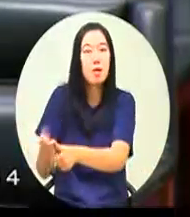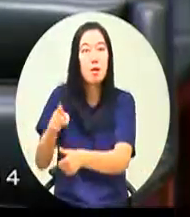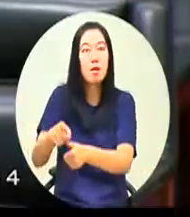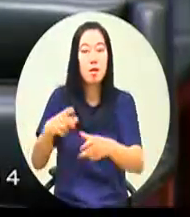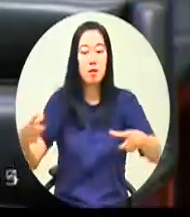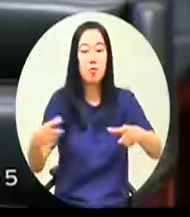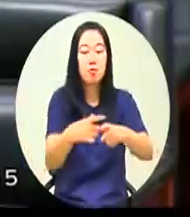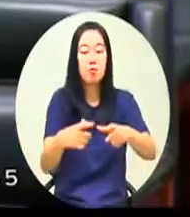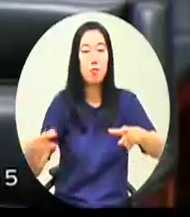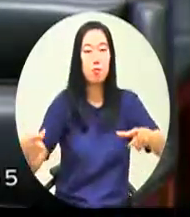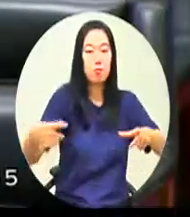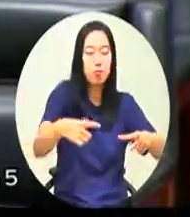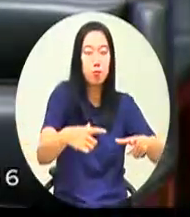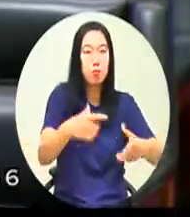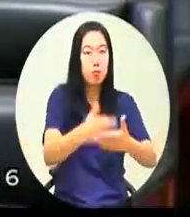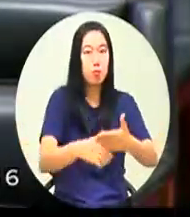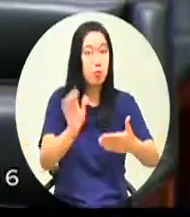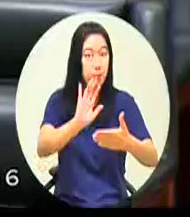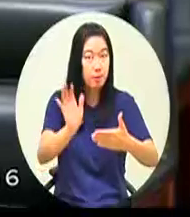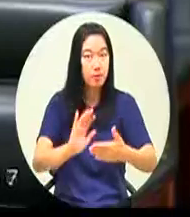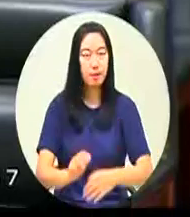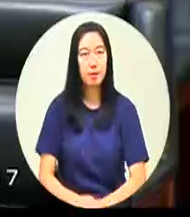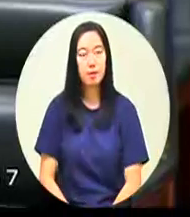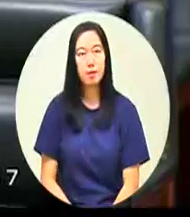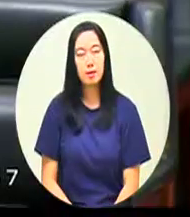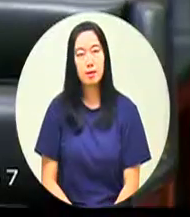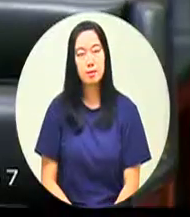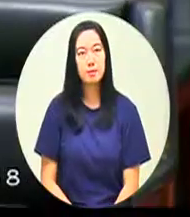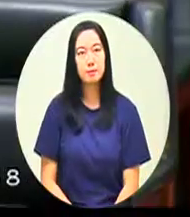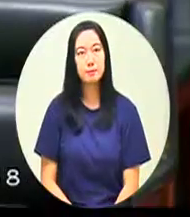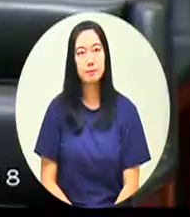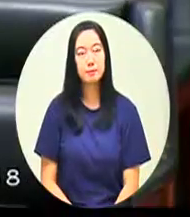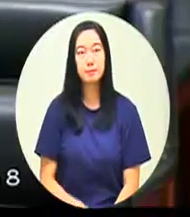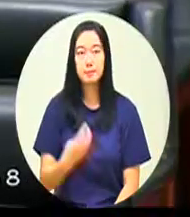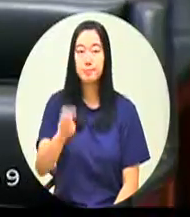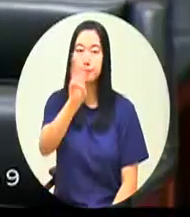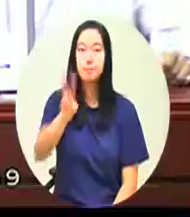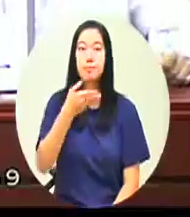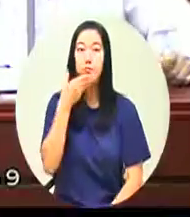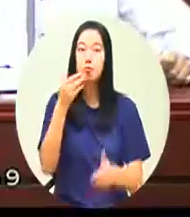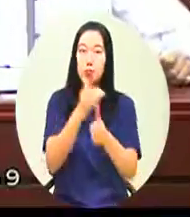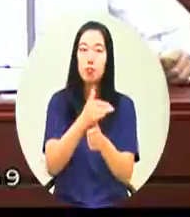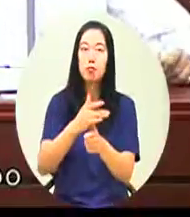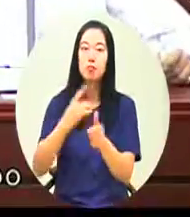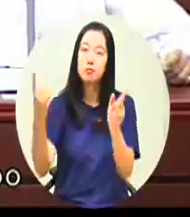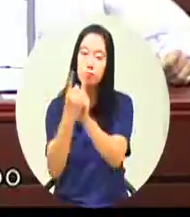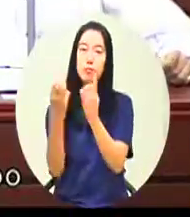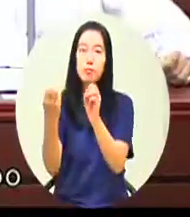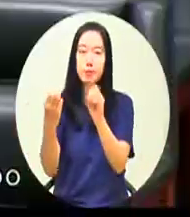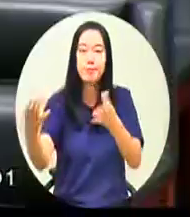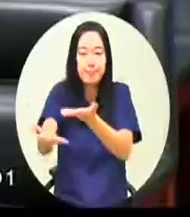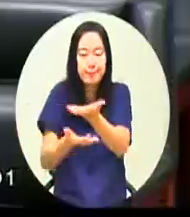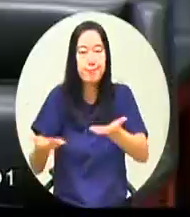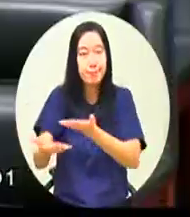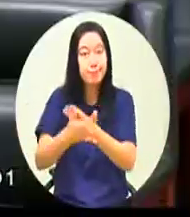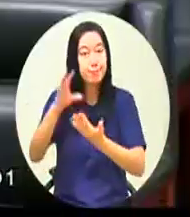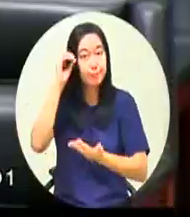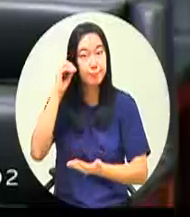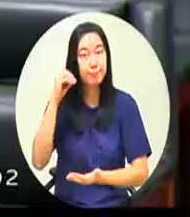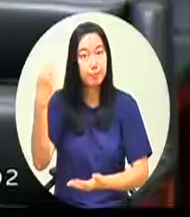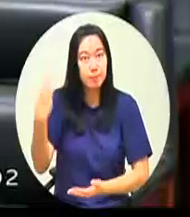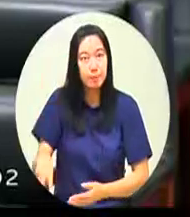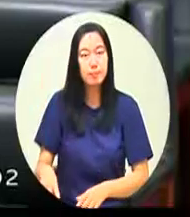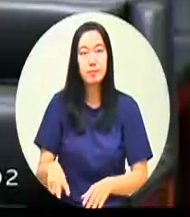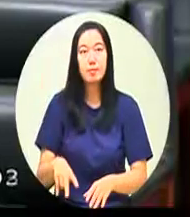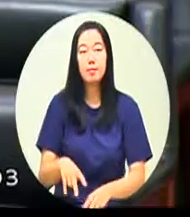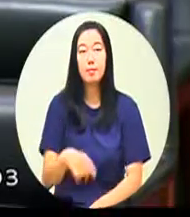落。 好，我会甲水利署遮来迄个讨论。 啊，针对着咱的嘉兴